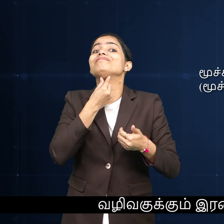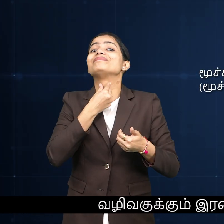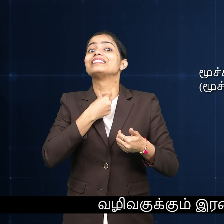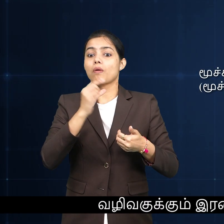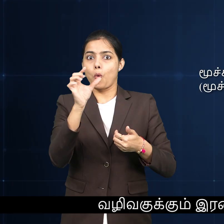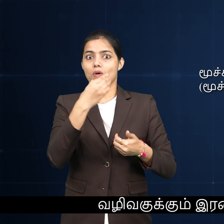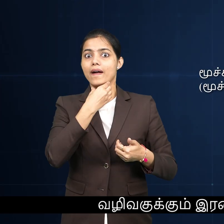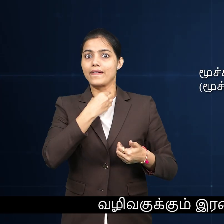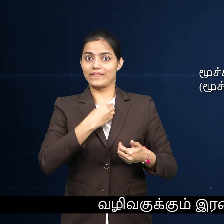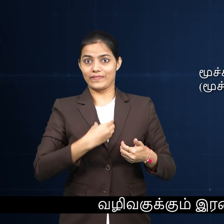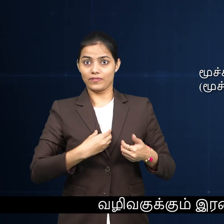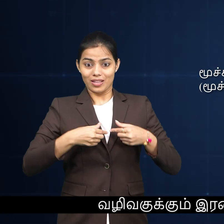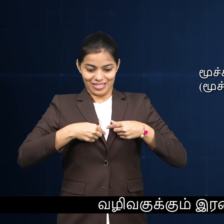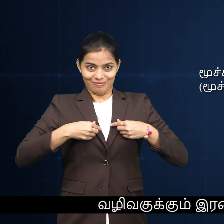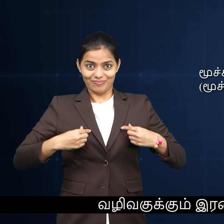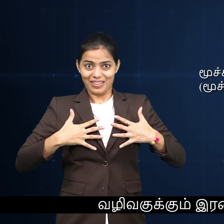பிரிகிறது.